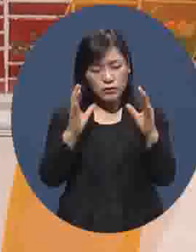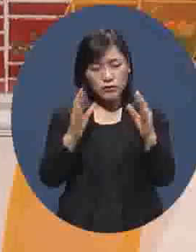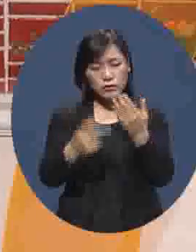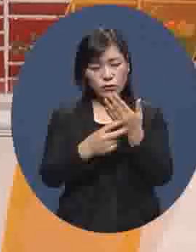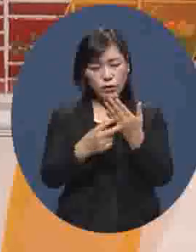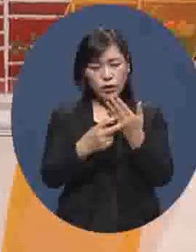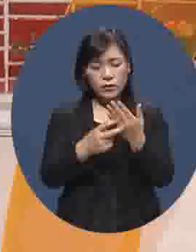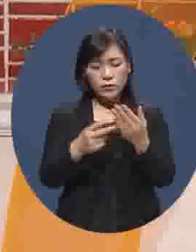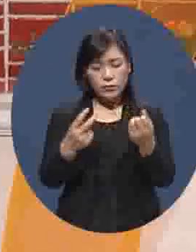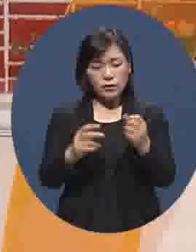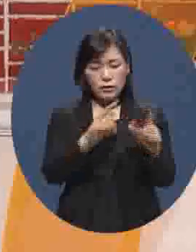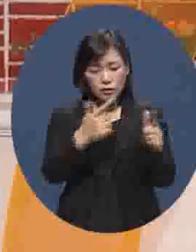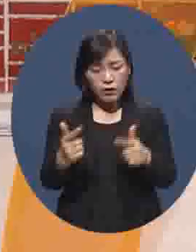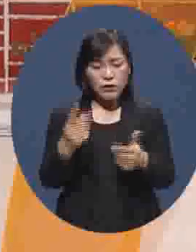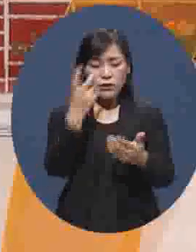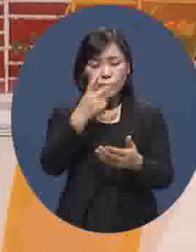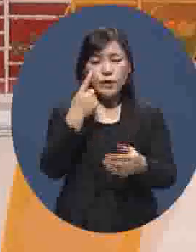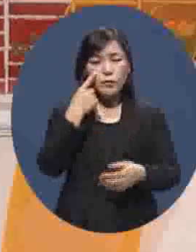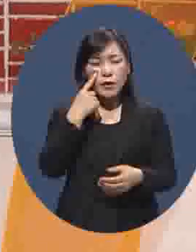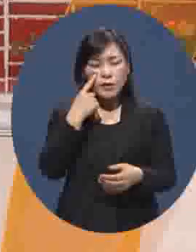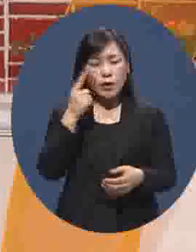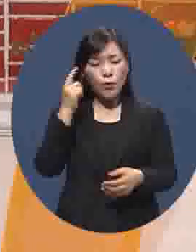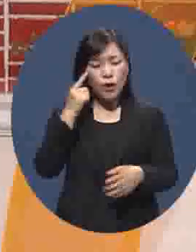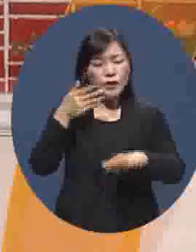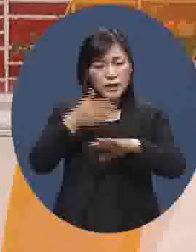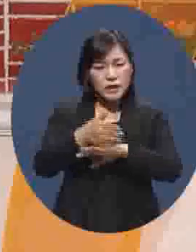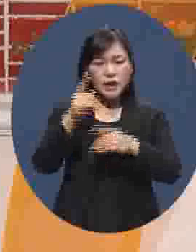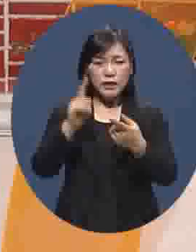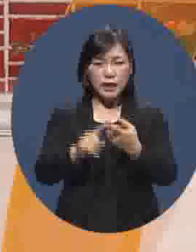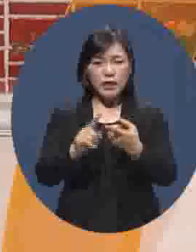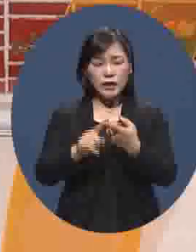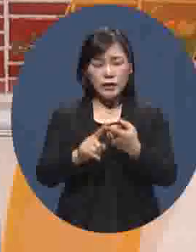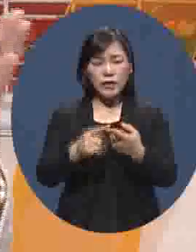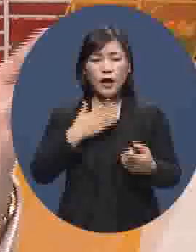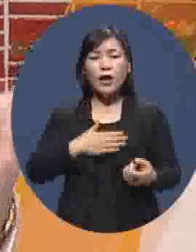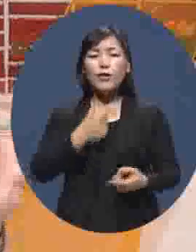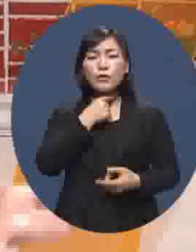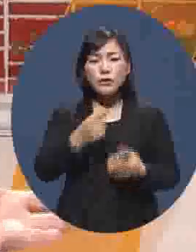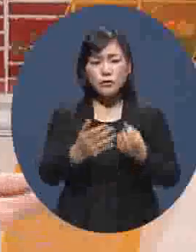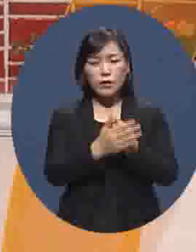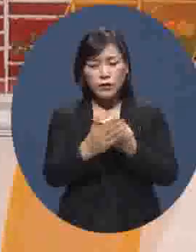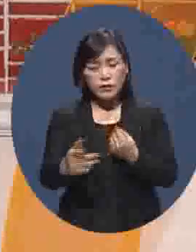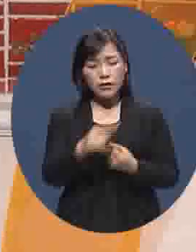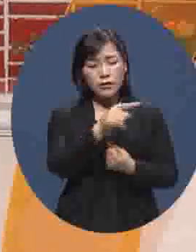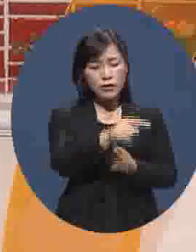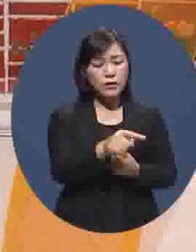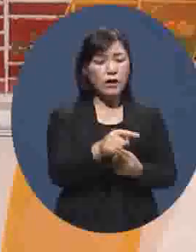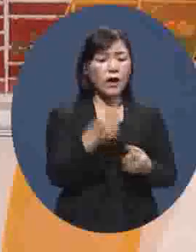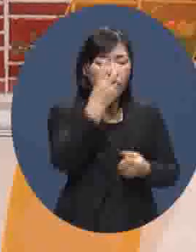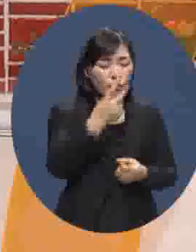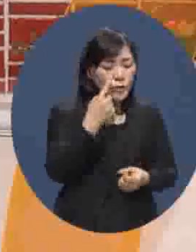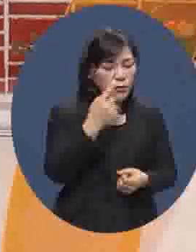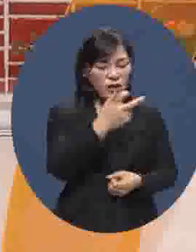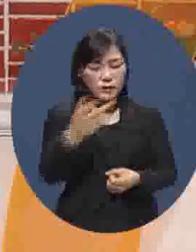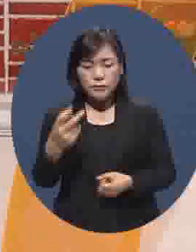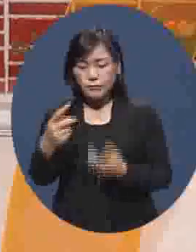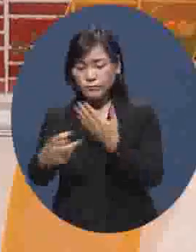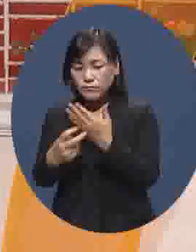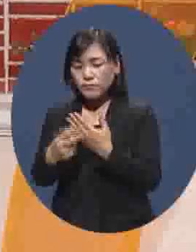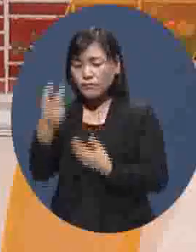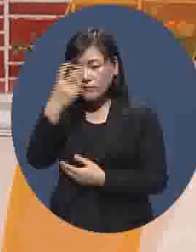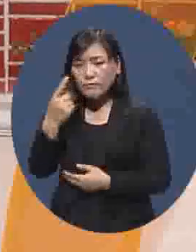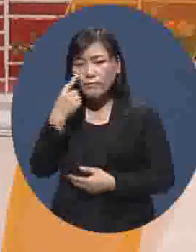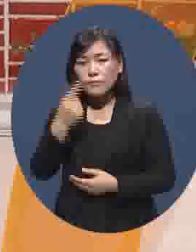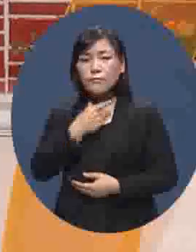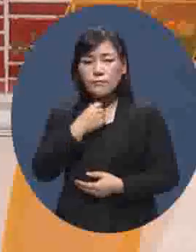가지 검사를 해서 얘가 왜 늦는지를 일단은 찾아보고 싶으셨기 때문에 자꾸 이제 여기서도 MRI 찍고 또 여기서도 MRI 찍고 그런